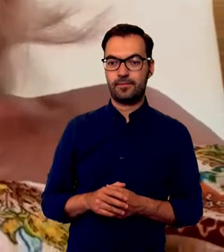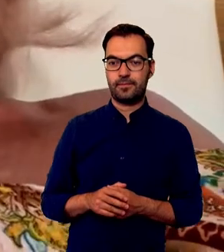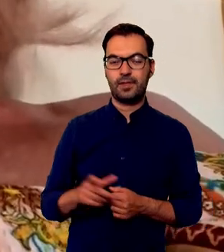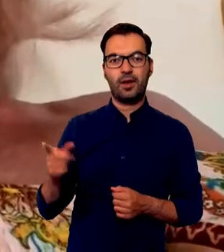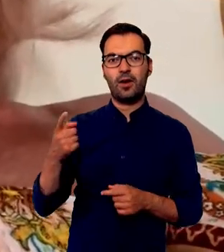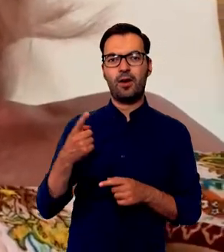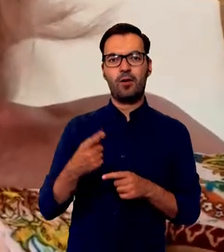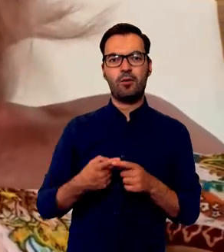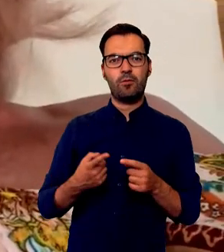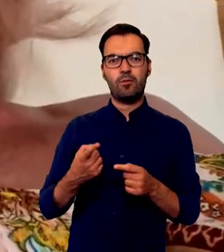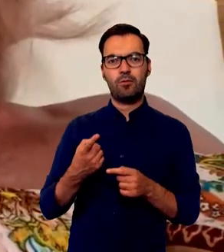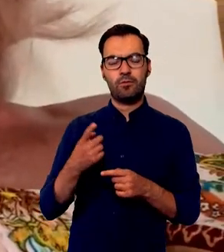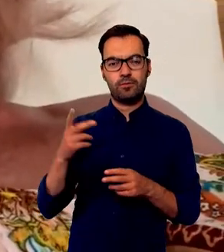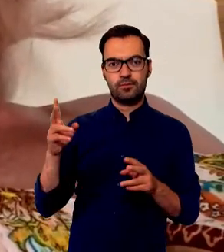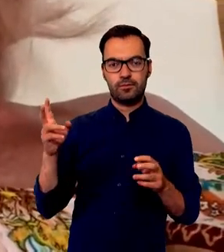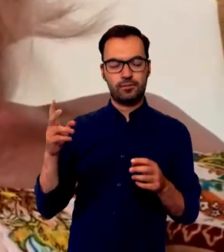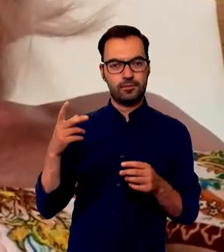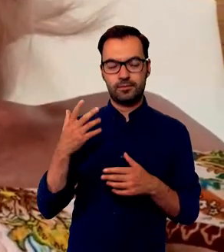arabka, co